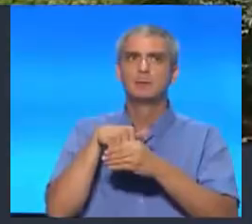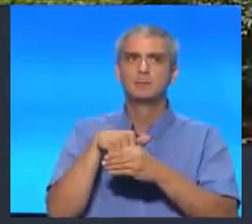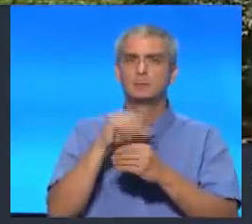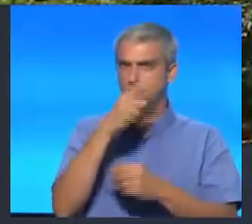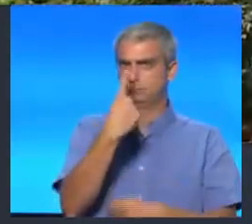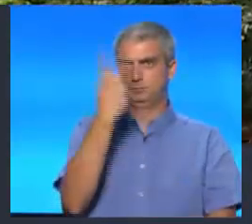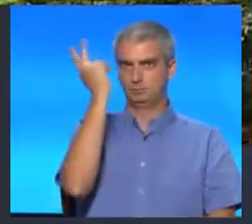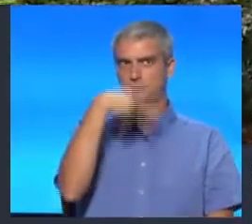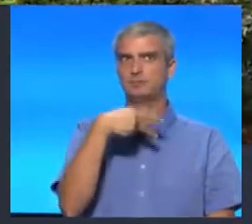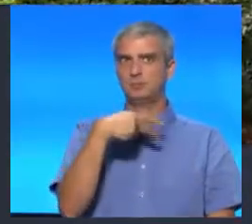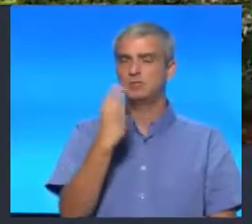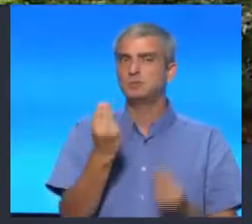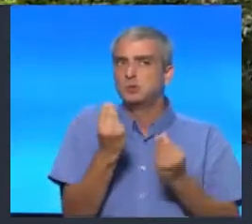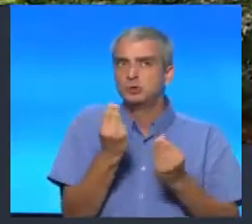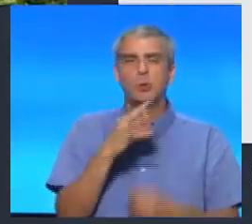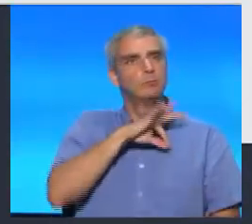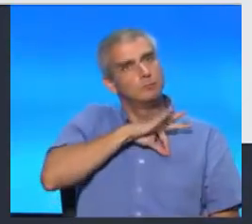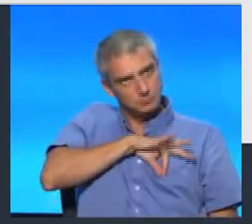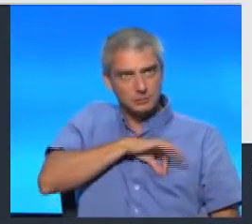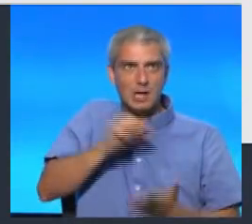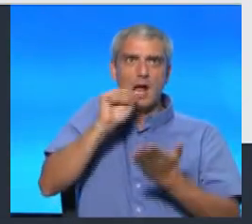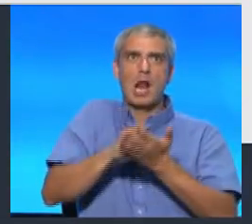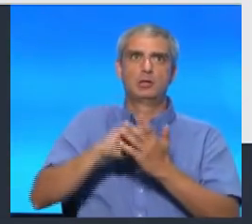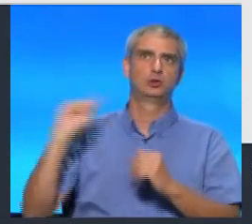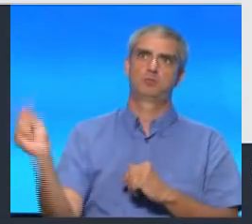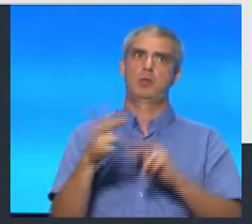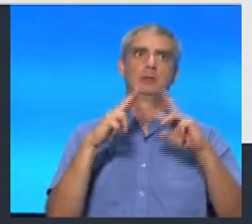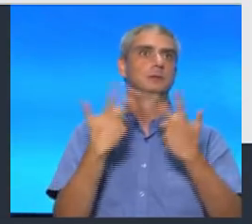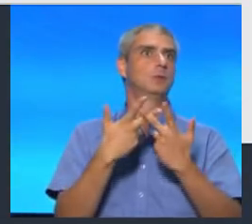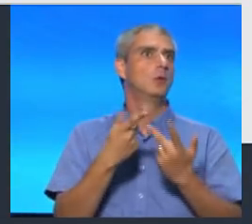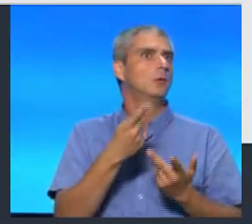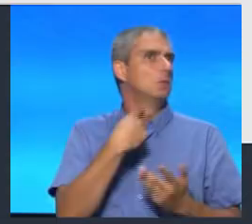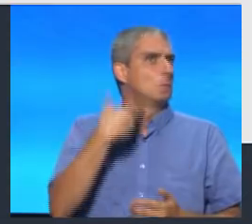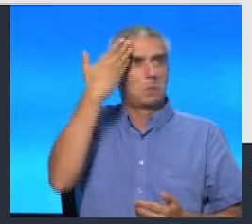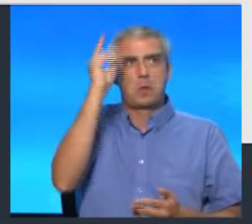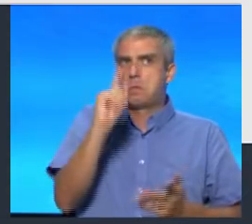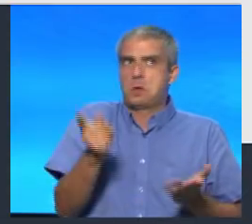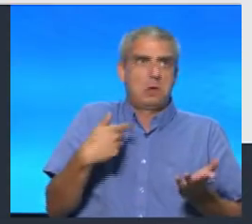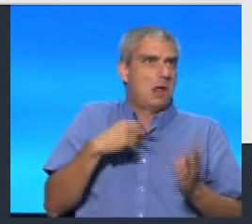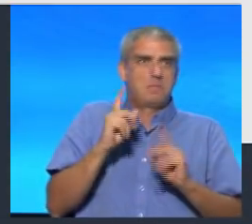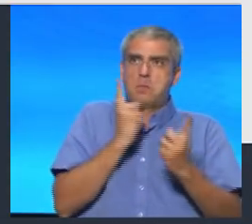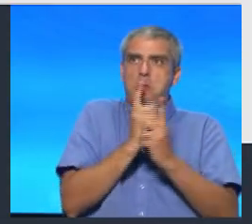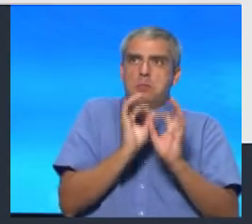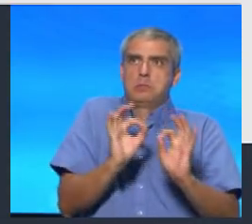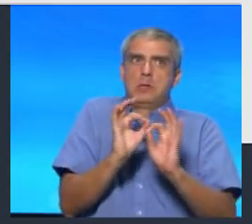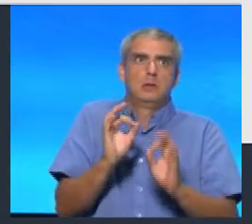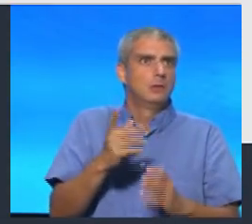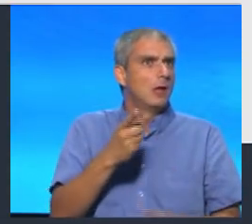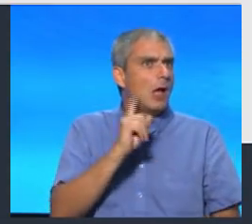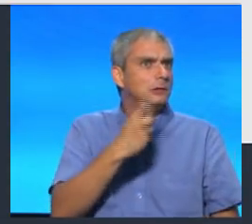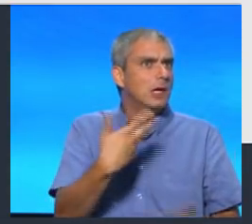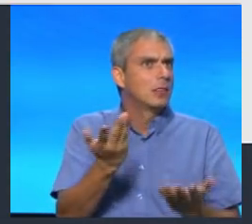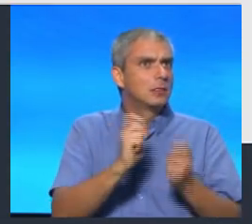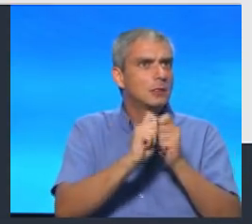הבין כי מישהו כאן גזר קופון על חשבון הציבור. לא משאיר אותם, הפעם לא נפלתי במחינים. אז אין שום